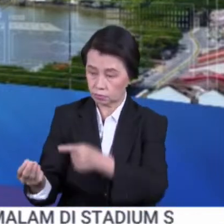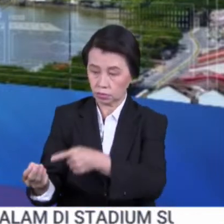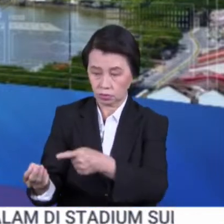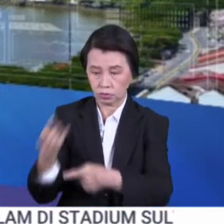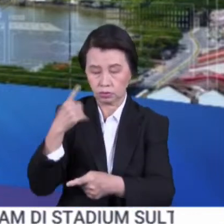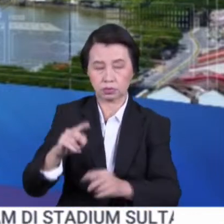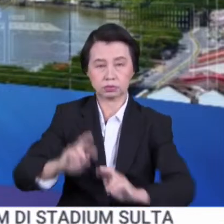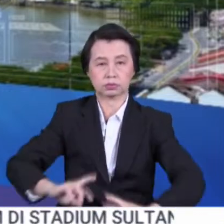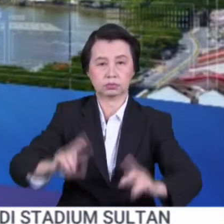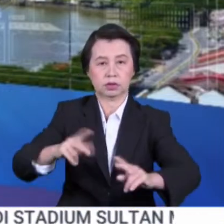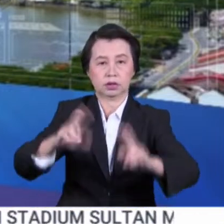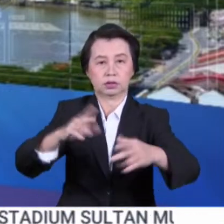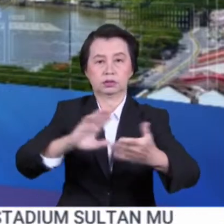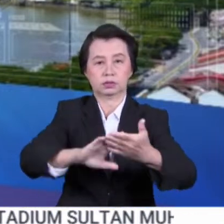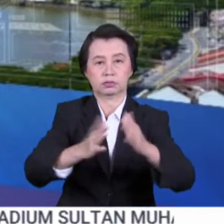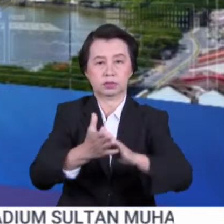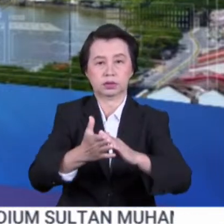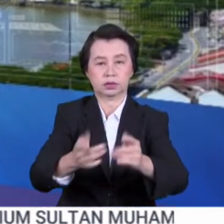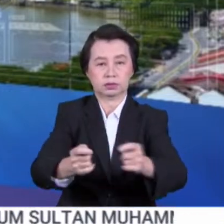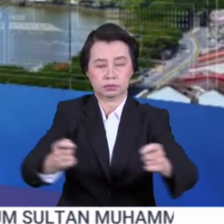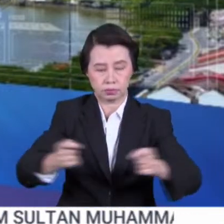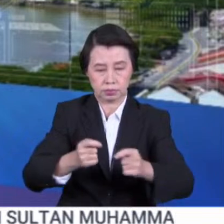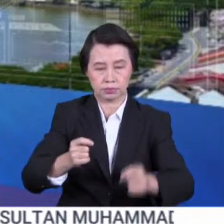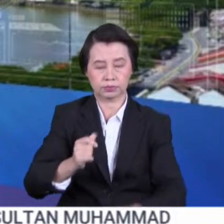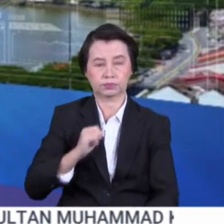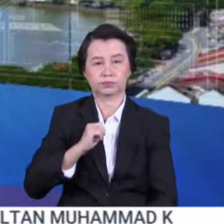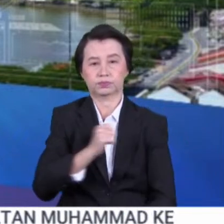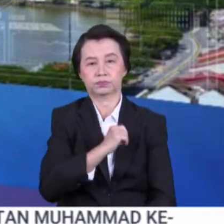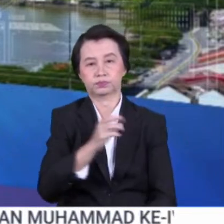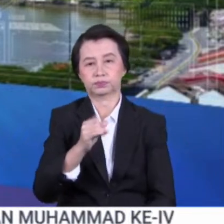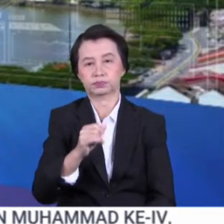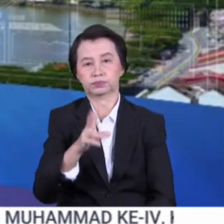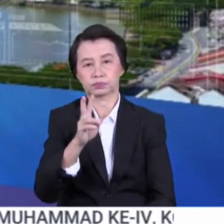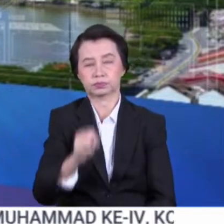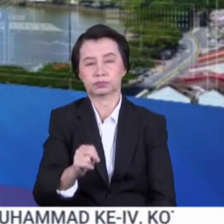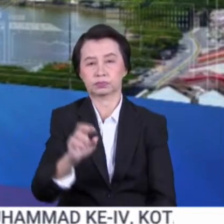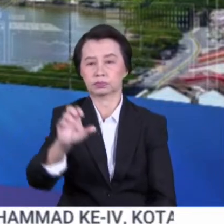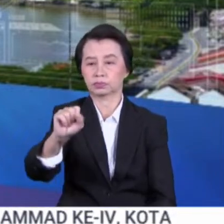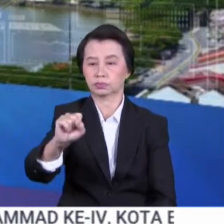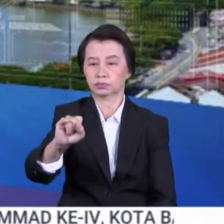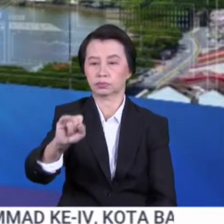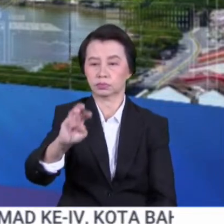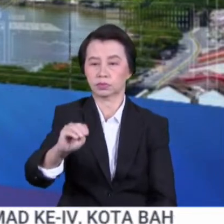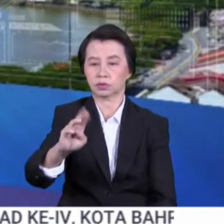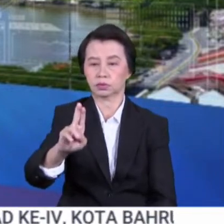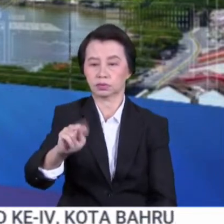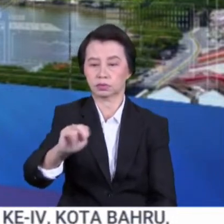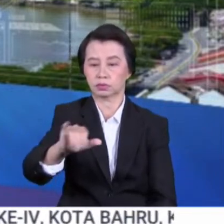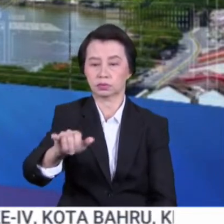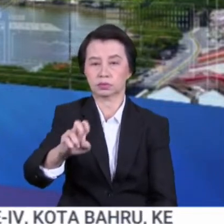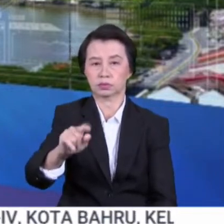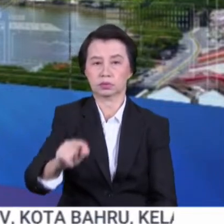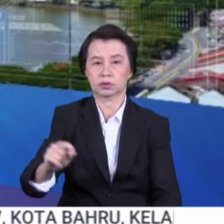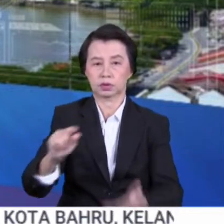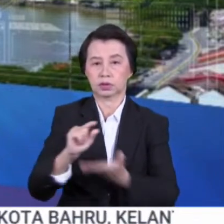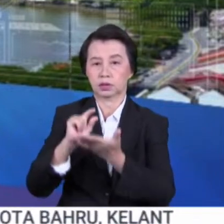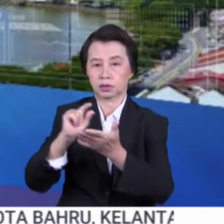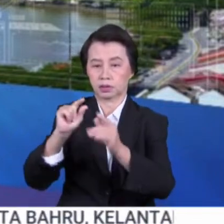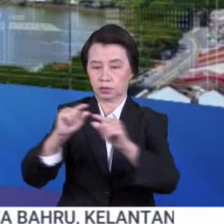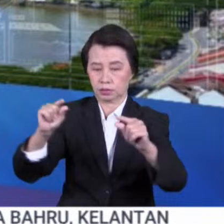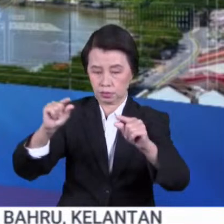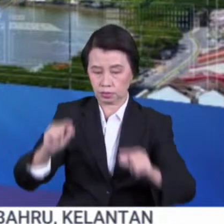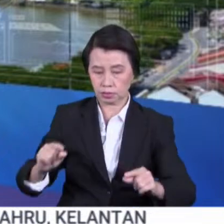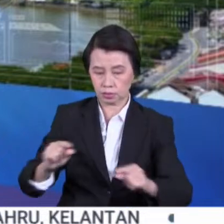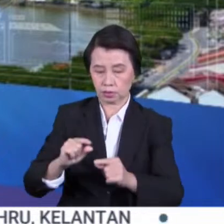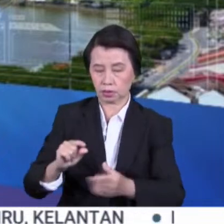bagi membangunkan komuniti setempat. Ahli Dewan Undangan Negeri Adun Simunjan Aula Driss berkata, geran yang disalurkan adalah